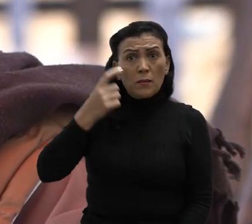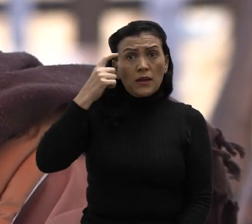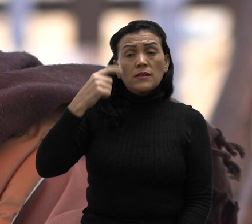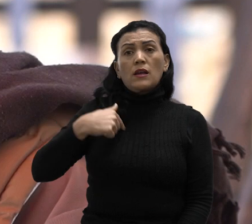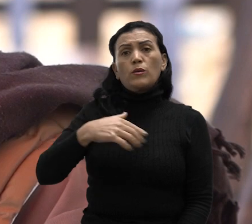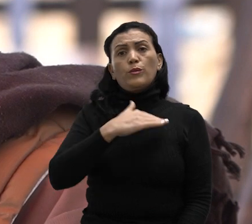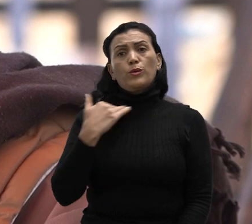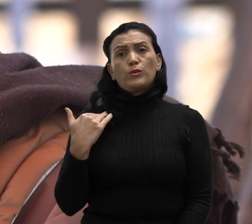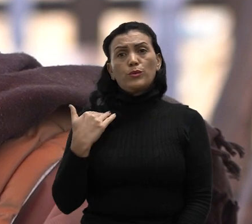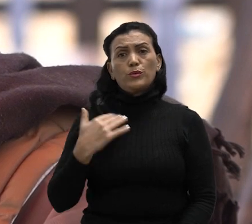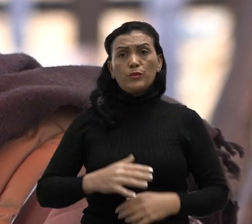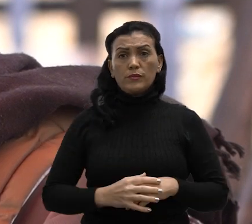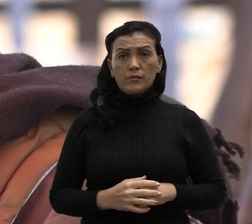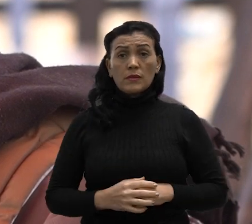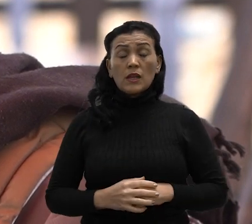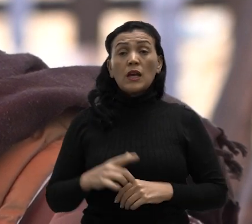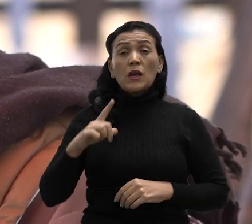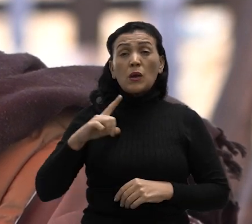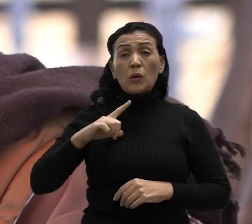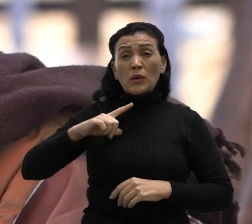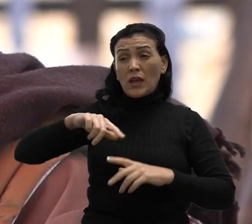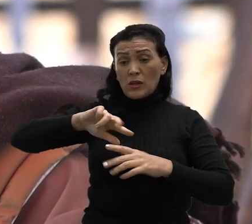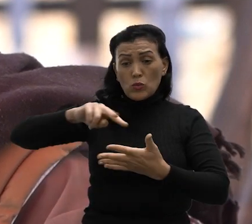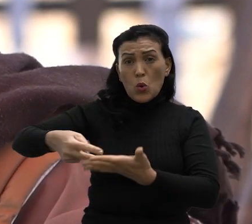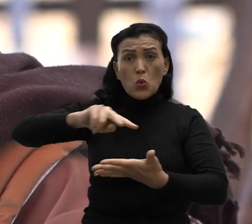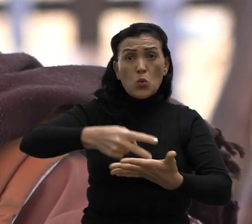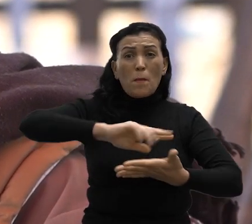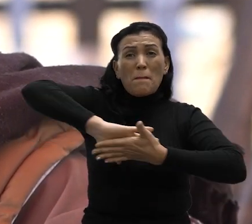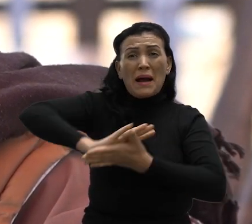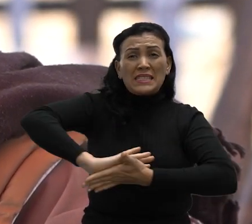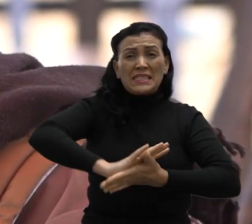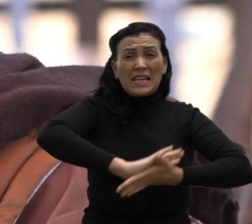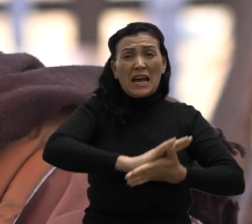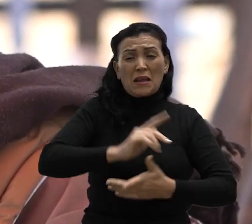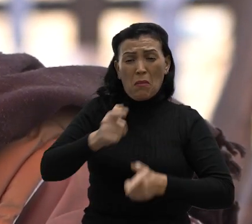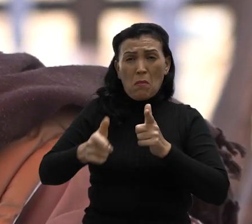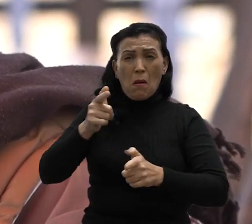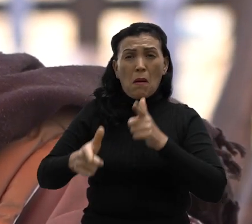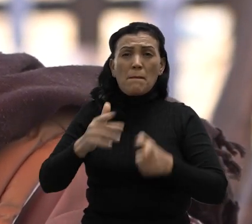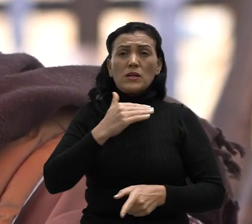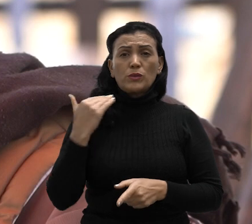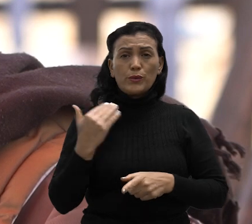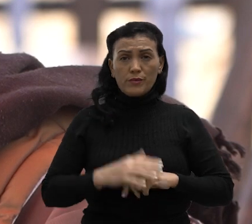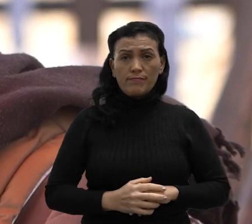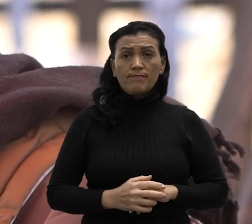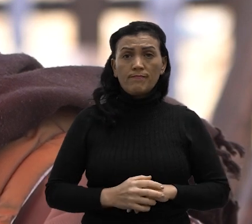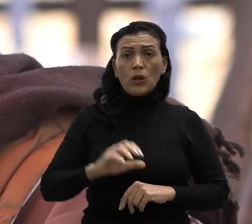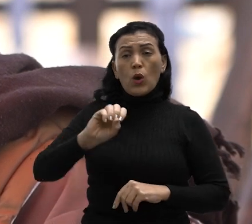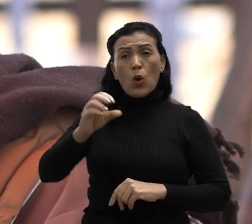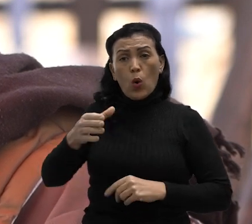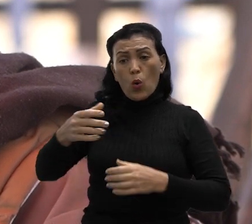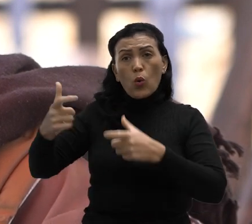سموها مجزرة الشجاعية، مجزرة المنصورة. تقريبا 40 كأنه او 50